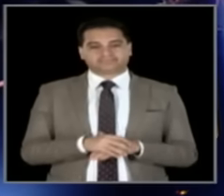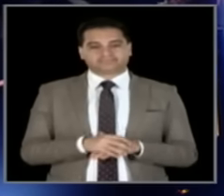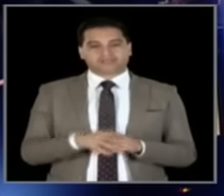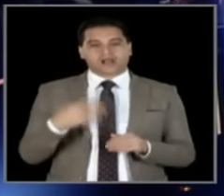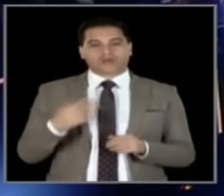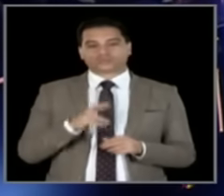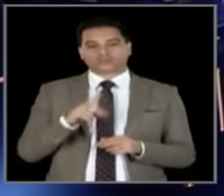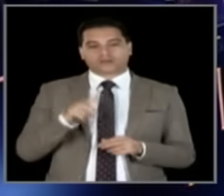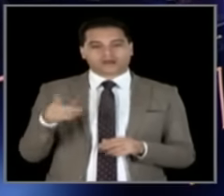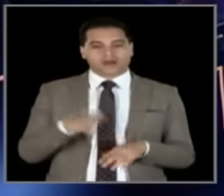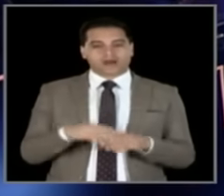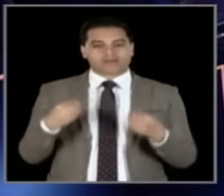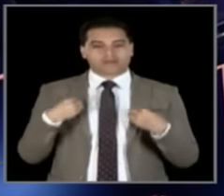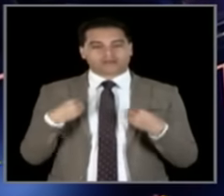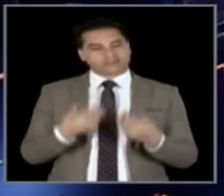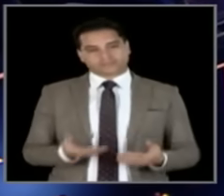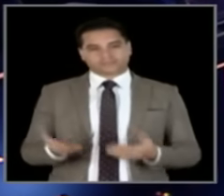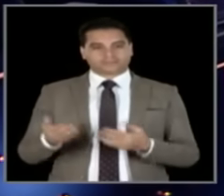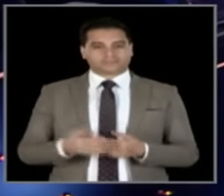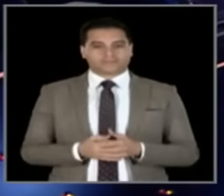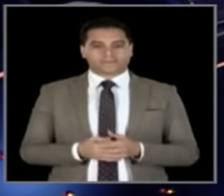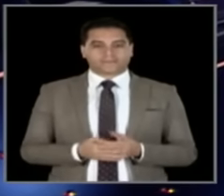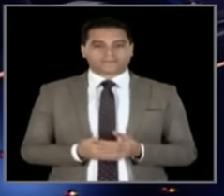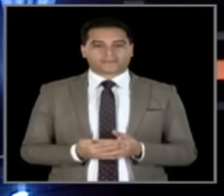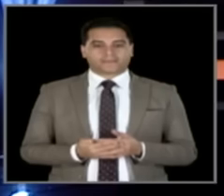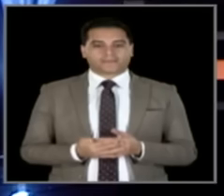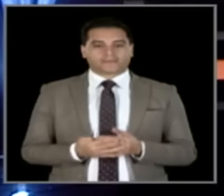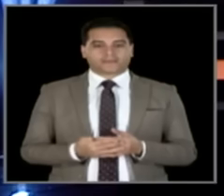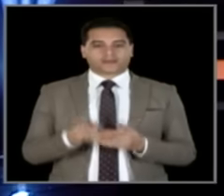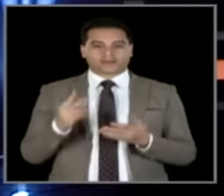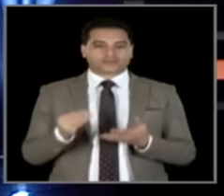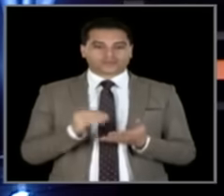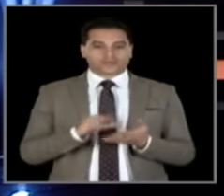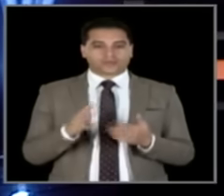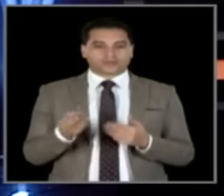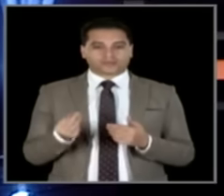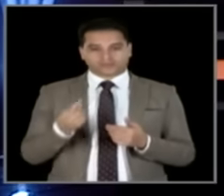تحبوا يتسألوا فيه؟ رياضة. رياضة. 20 نقطة ولا 30 نقطة؟